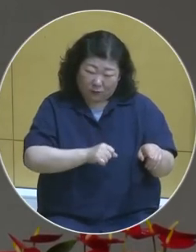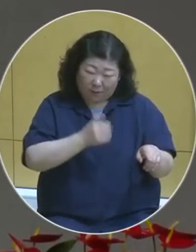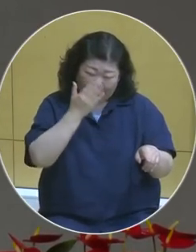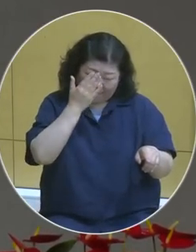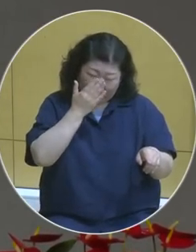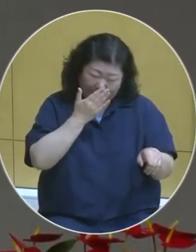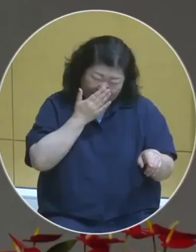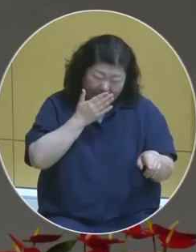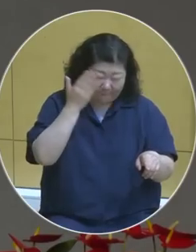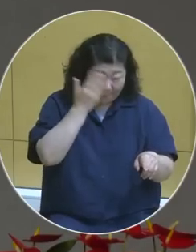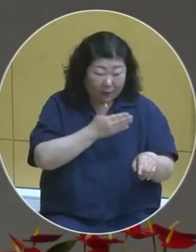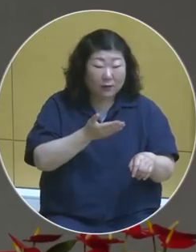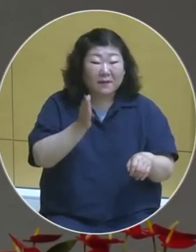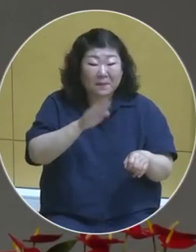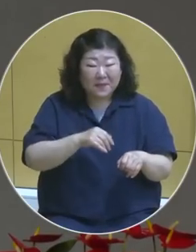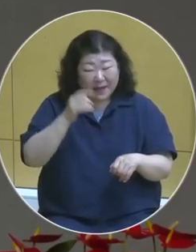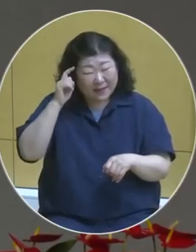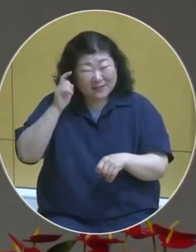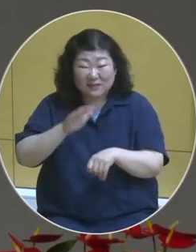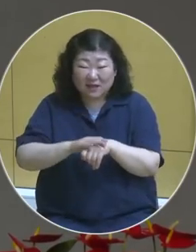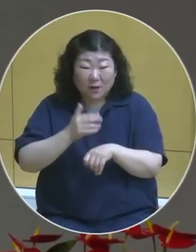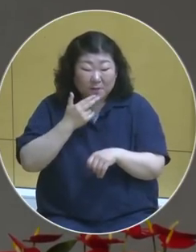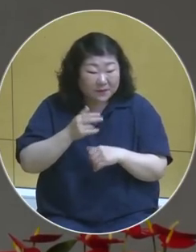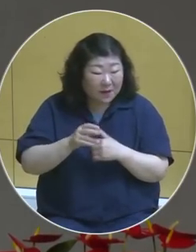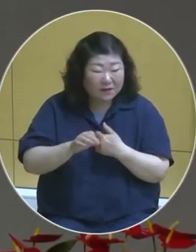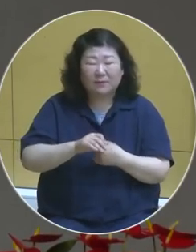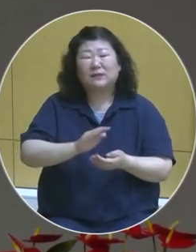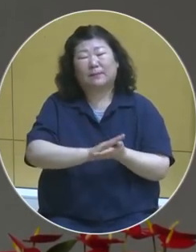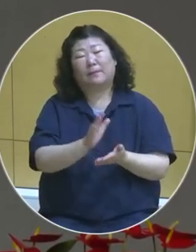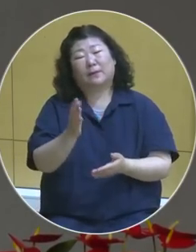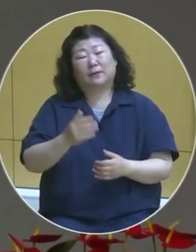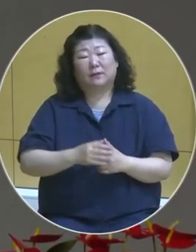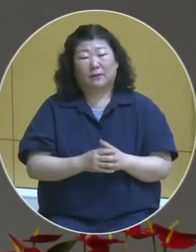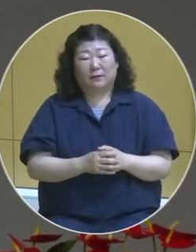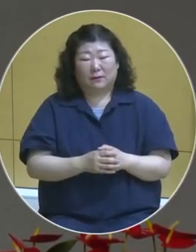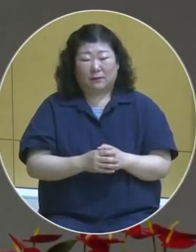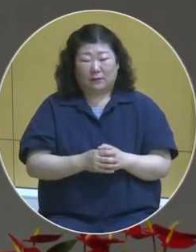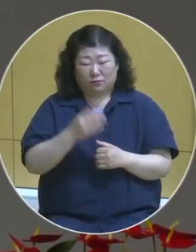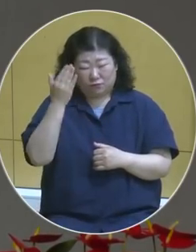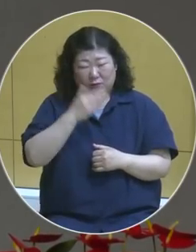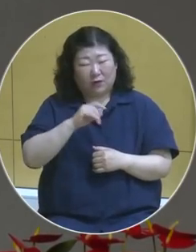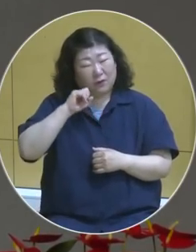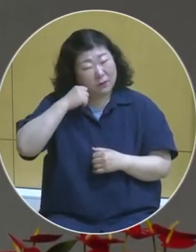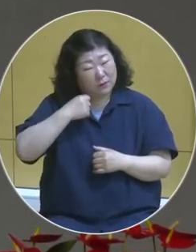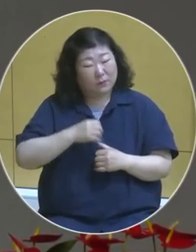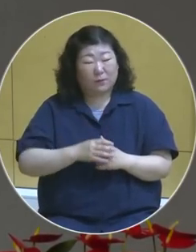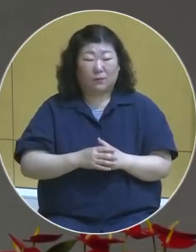그런데 지혜가 없는 순결은 짓밟히게 되어 있습니다. 순결할 수가 없습니다.